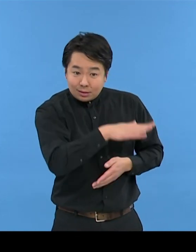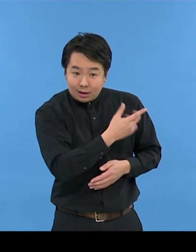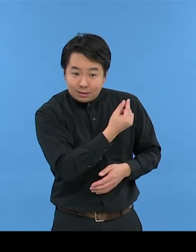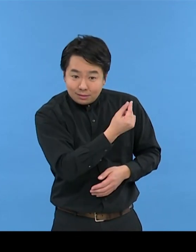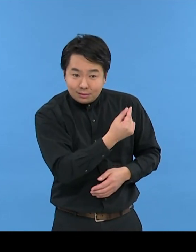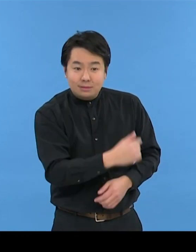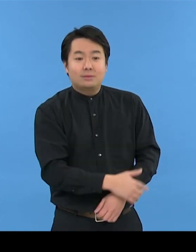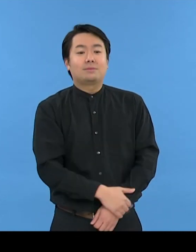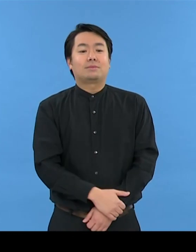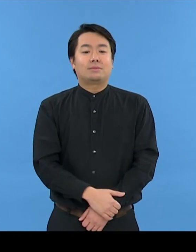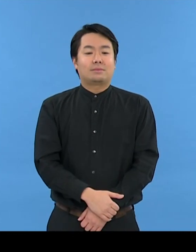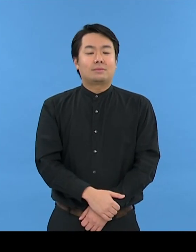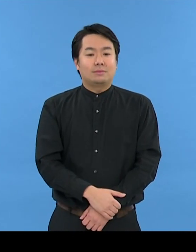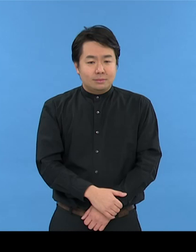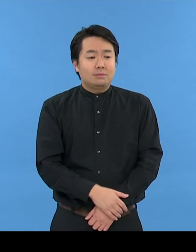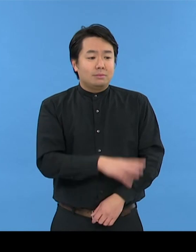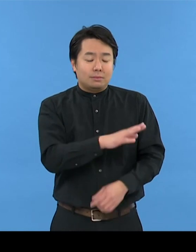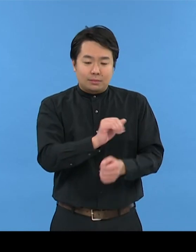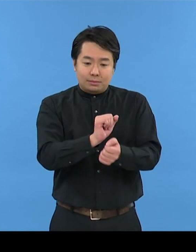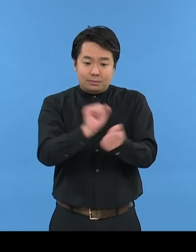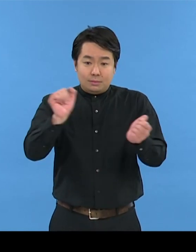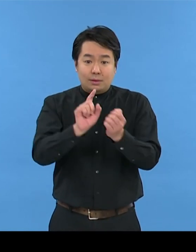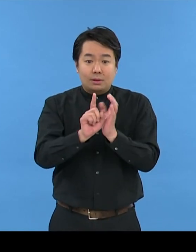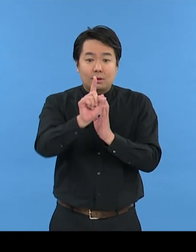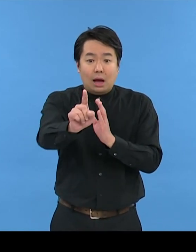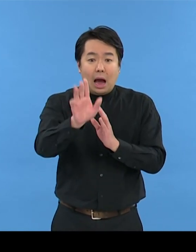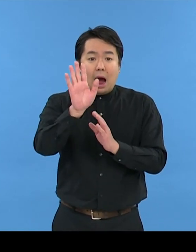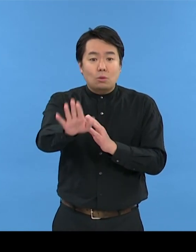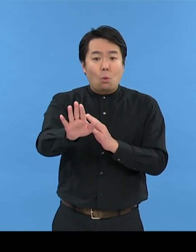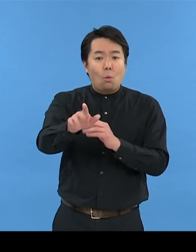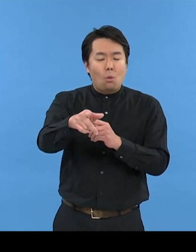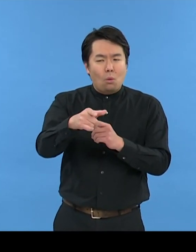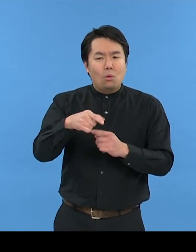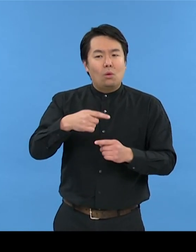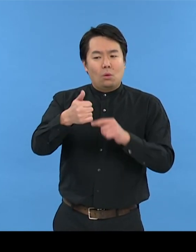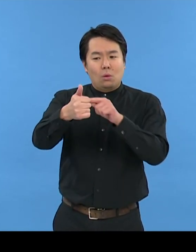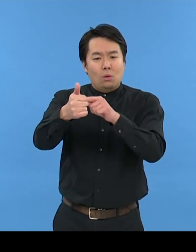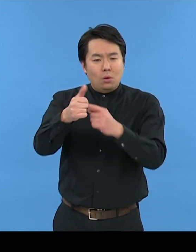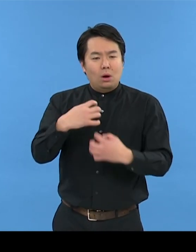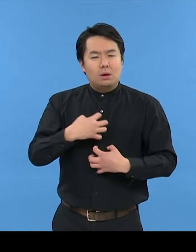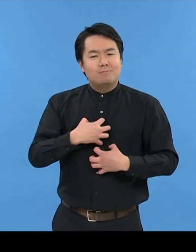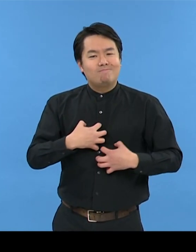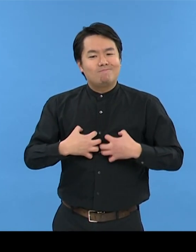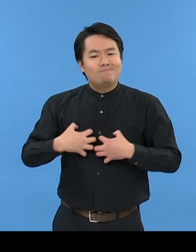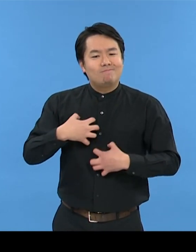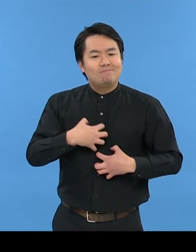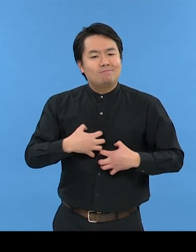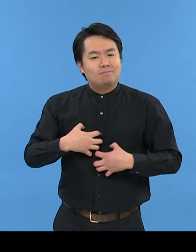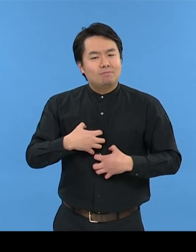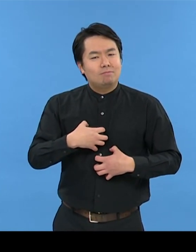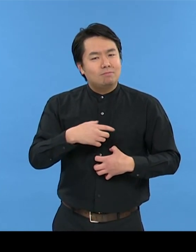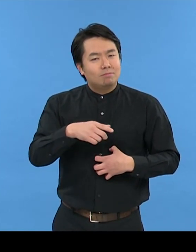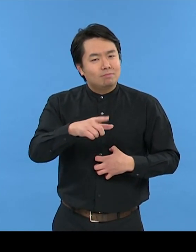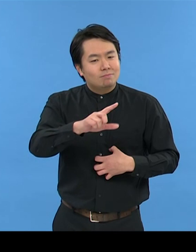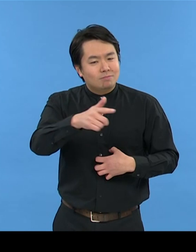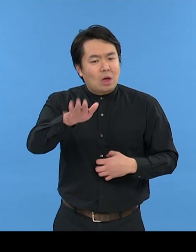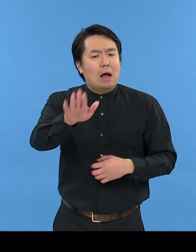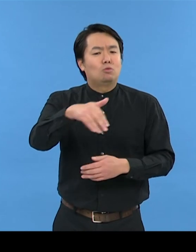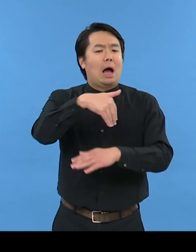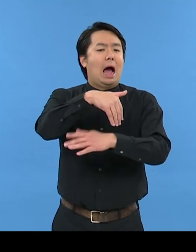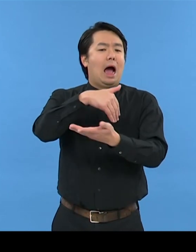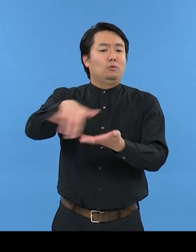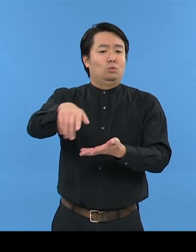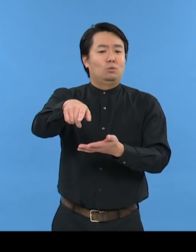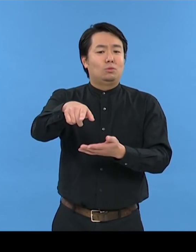あったんですけどもとはいえ出た後葛藤というかですねその辺もあるのかなと思うんですけど